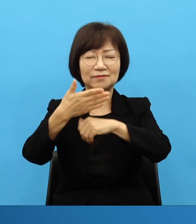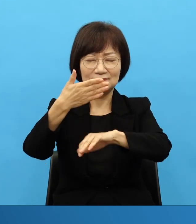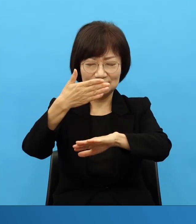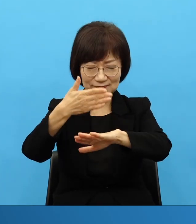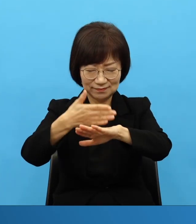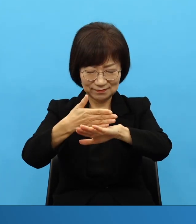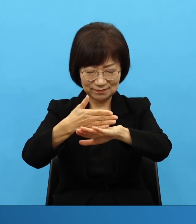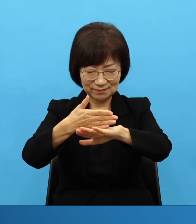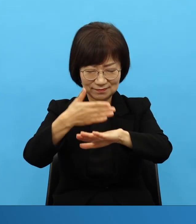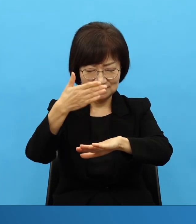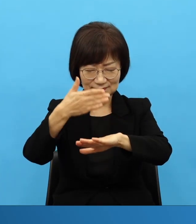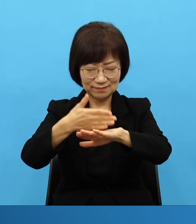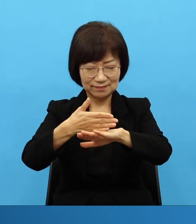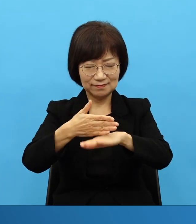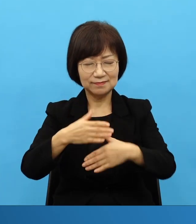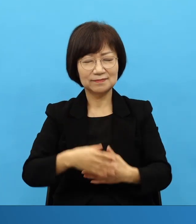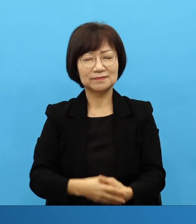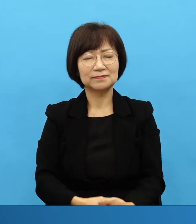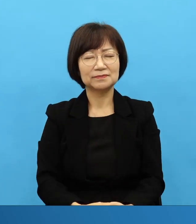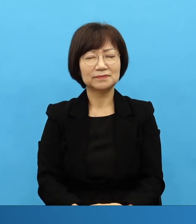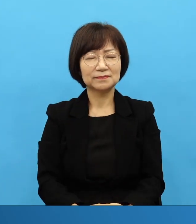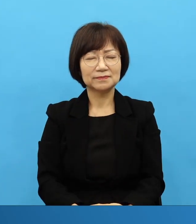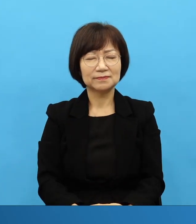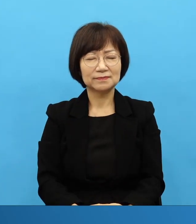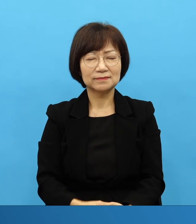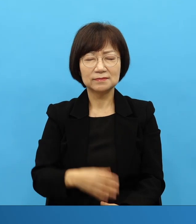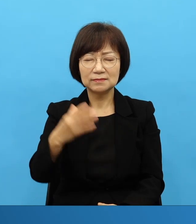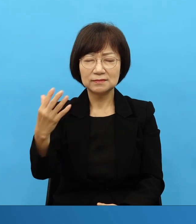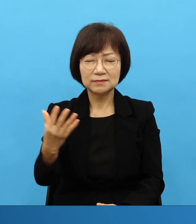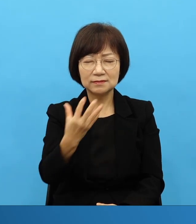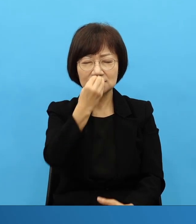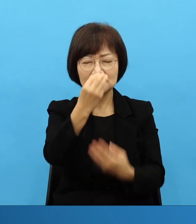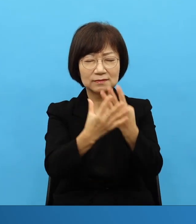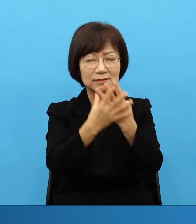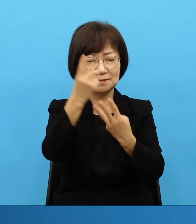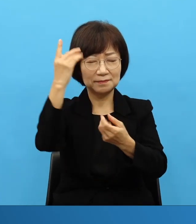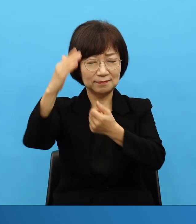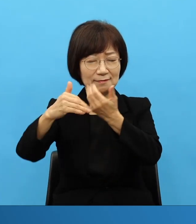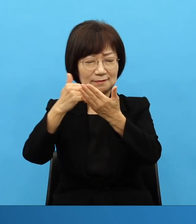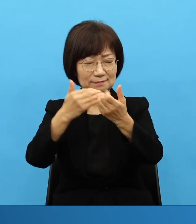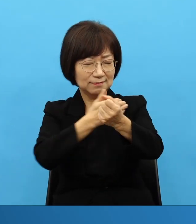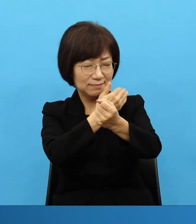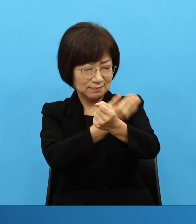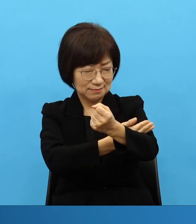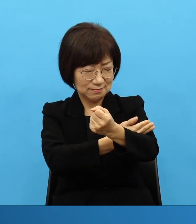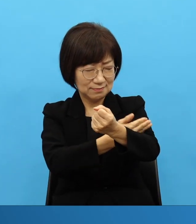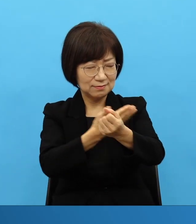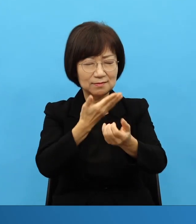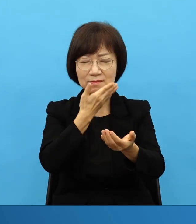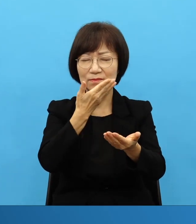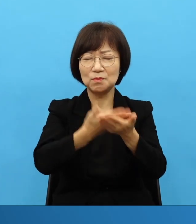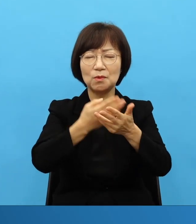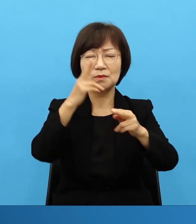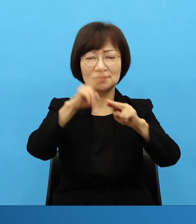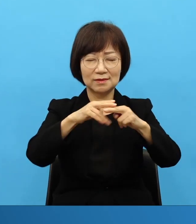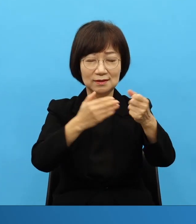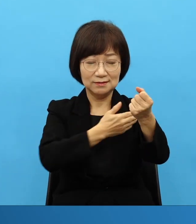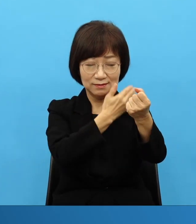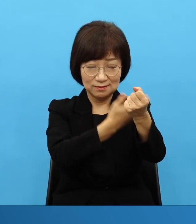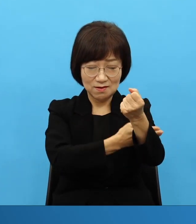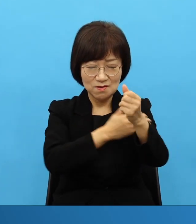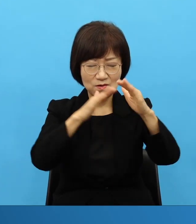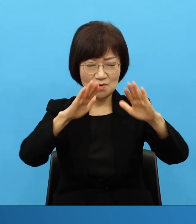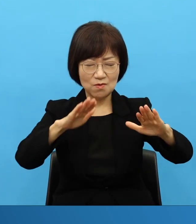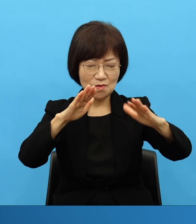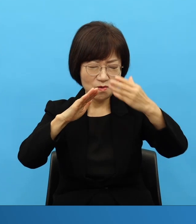leading our lives to give worship on this Lord's Day. 성삼위 보좌의 능력을 전 성도에게 쏟아부어 주옵소서. Bestow upon all